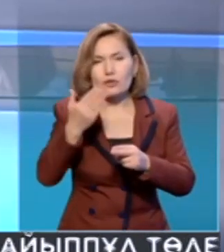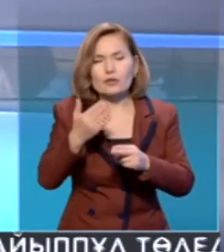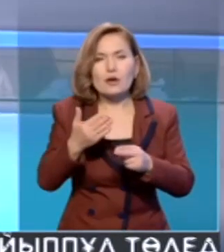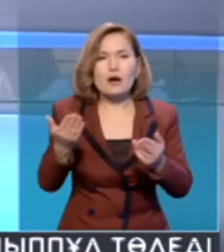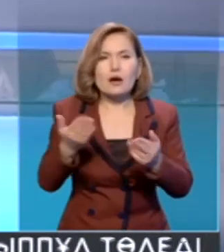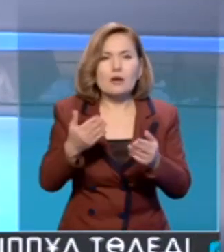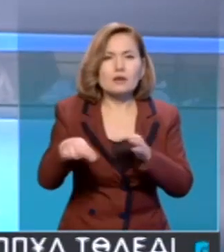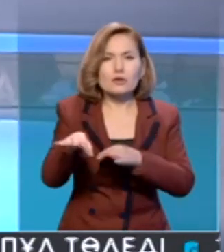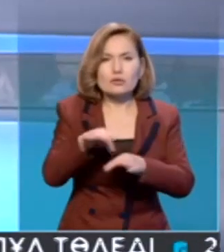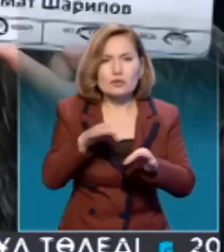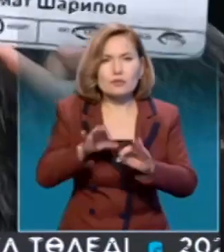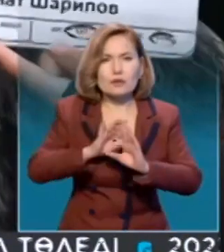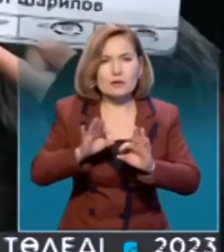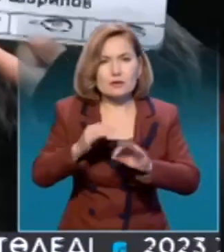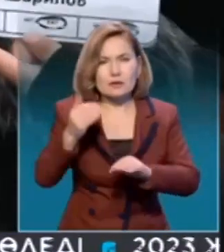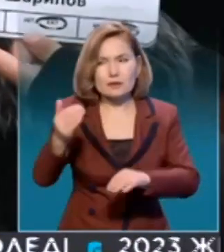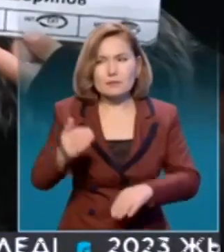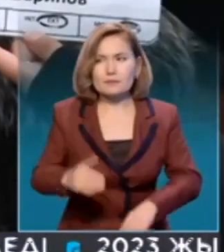айтады.